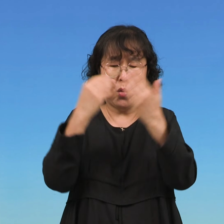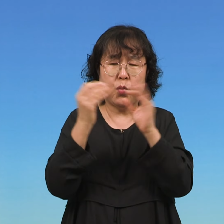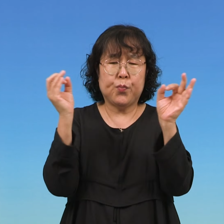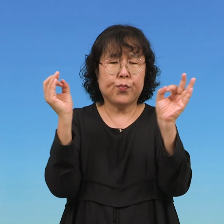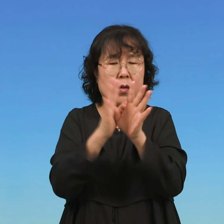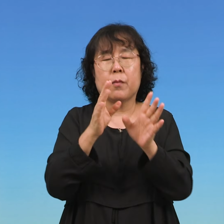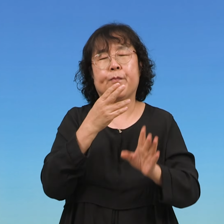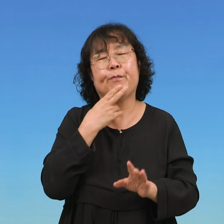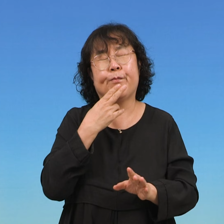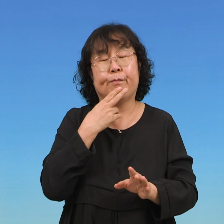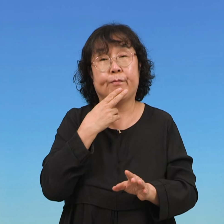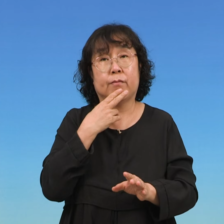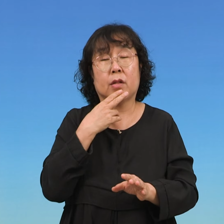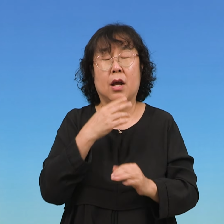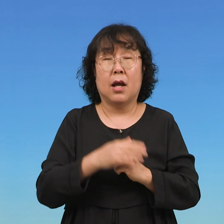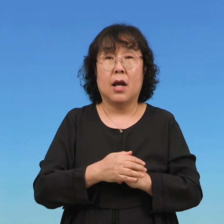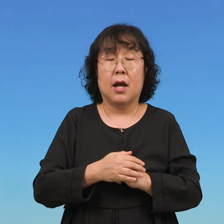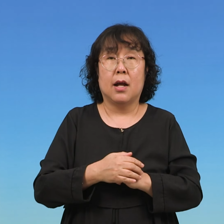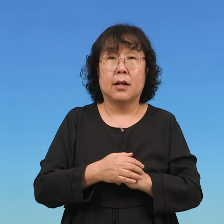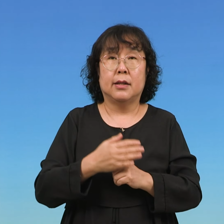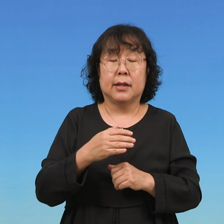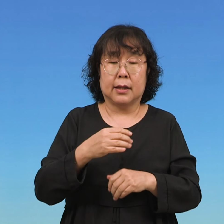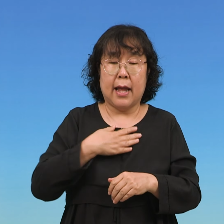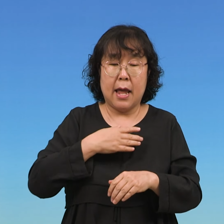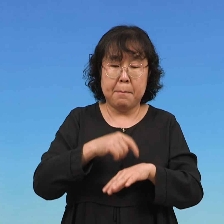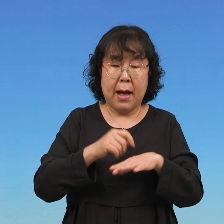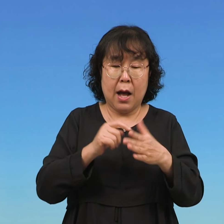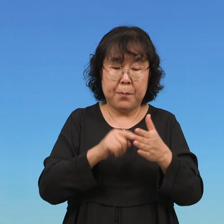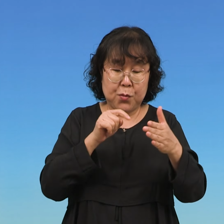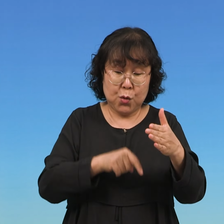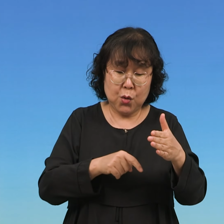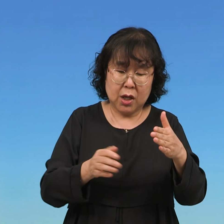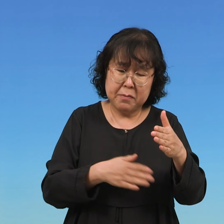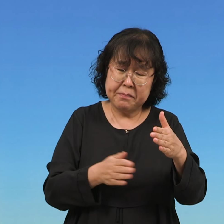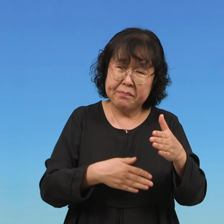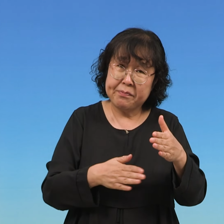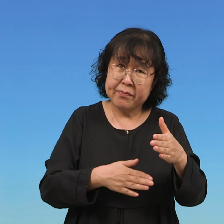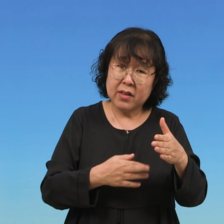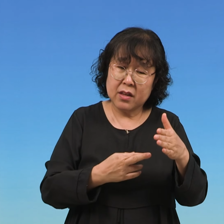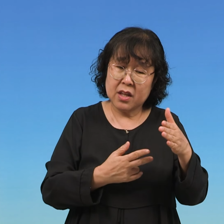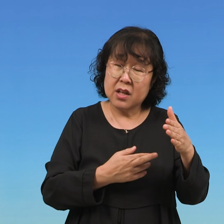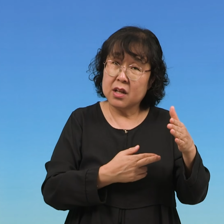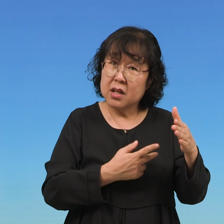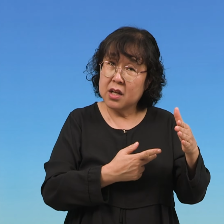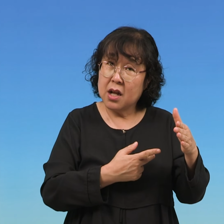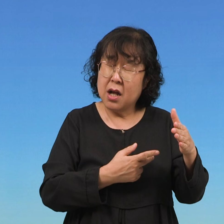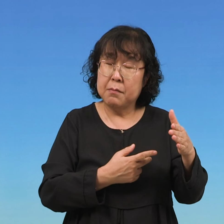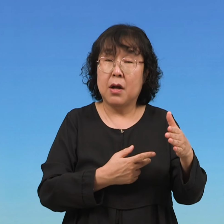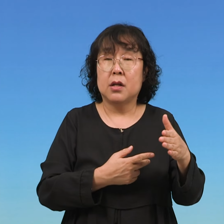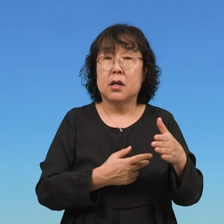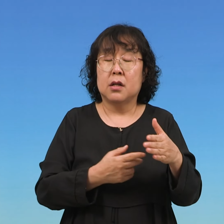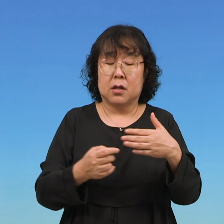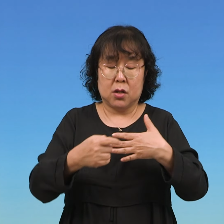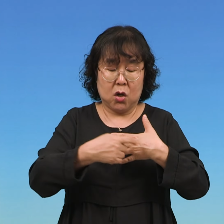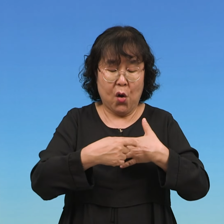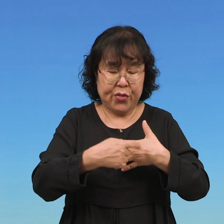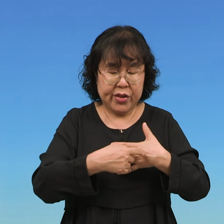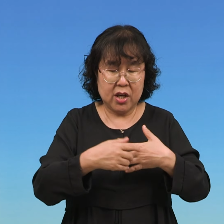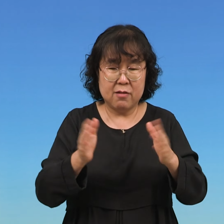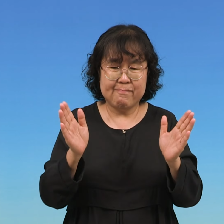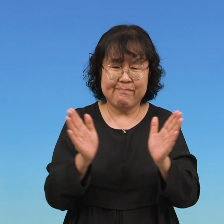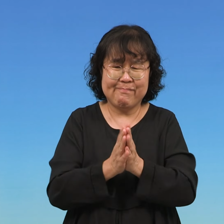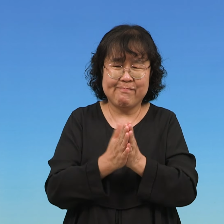아니에요 그러나 한 알아요 내면이 허하면은 자꾸 껍데기를 과시하는 거예요 내가